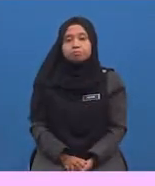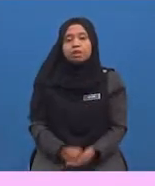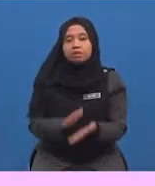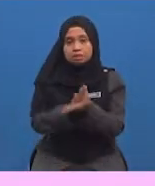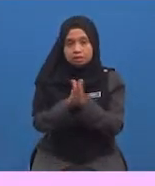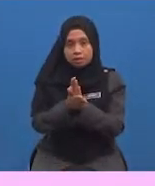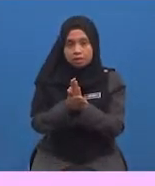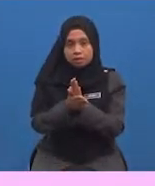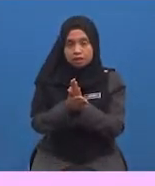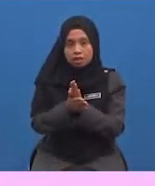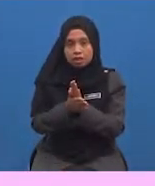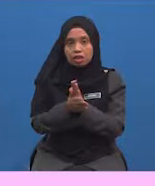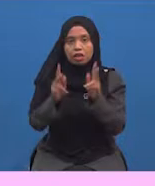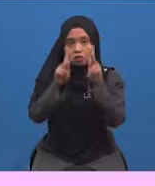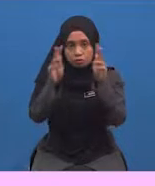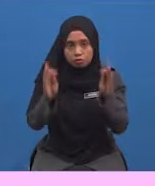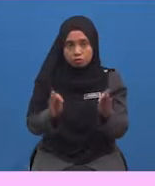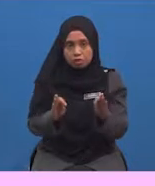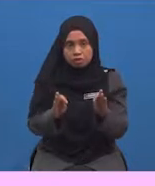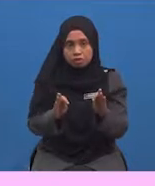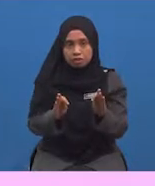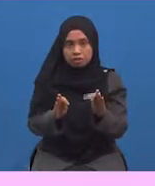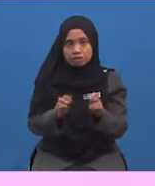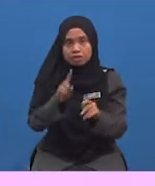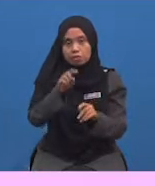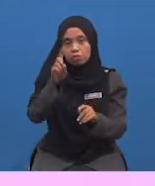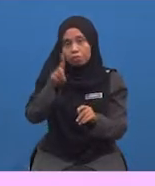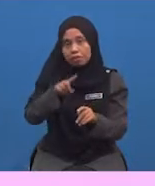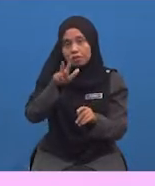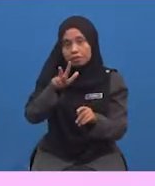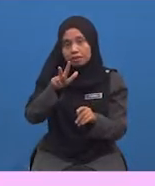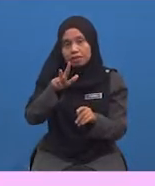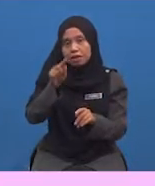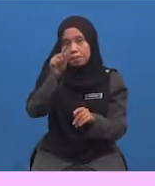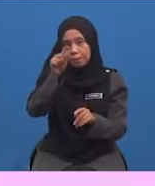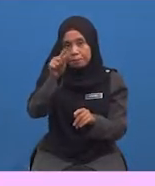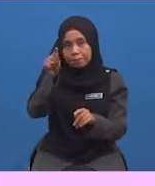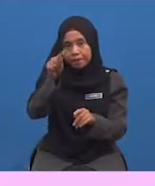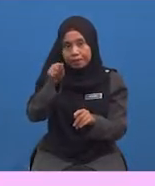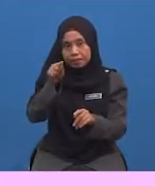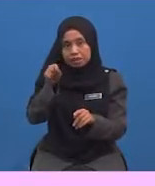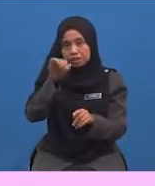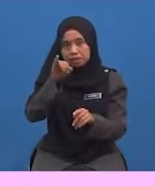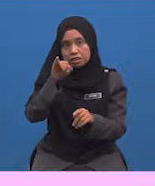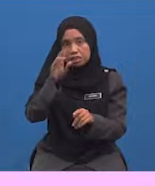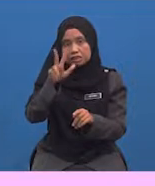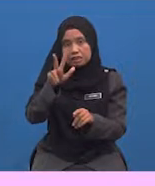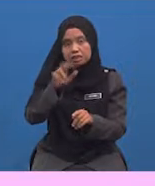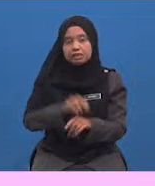Maka, rumus isi padu kon sama dengan 1/3 pi j kuasa 2t.